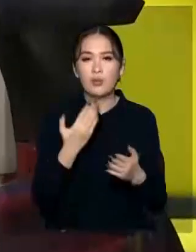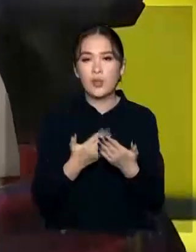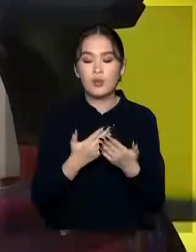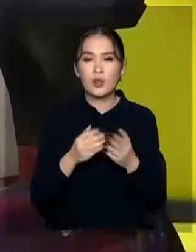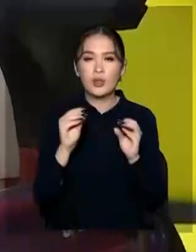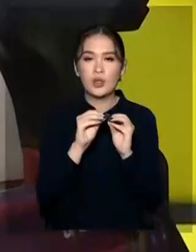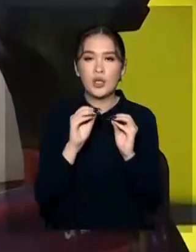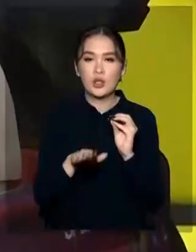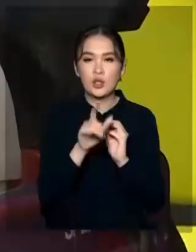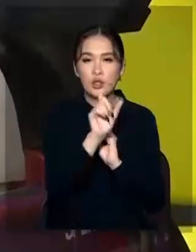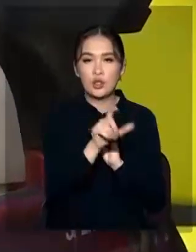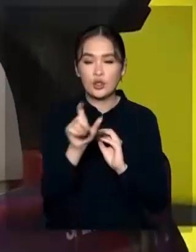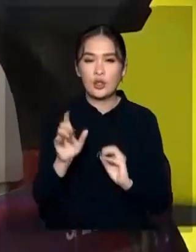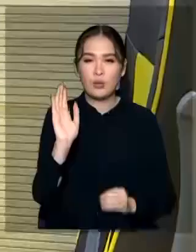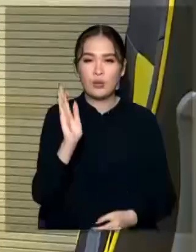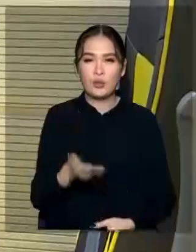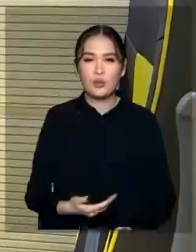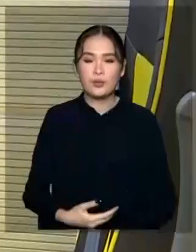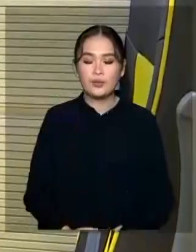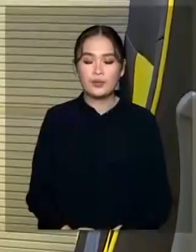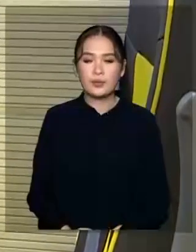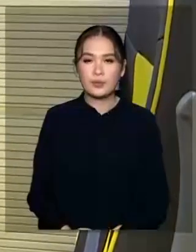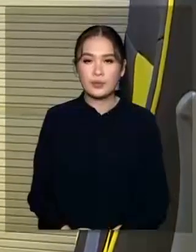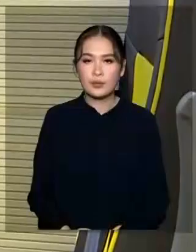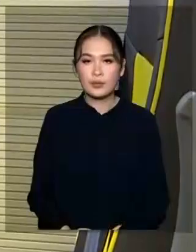10 тысяч жителей. Алия Магомбетова,